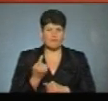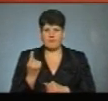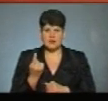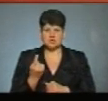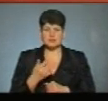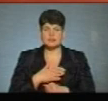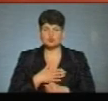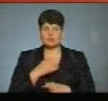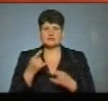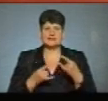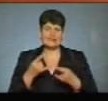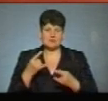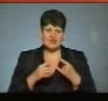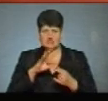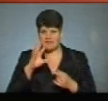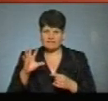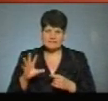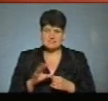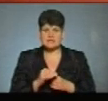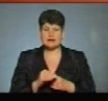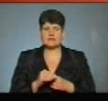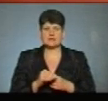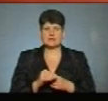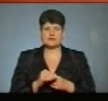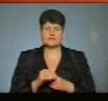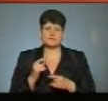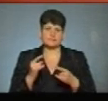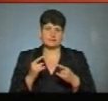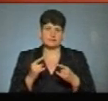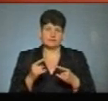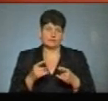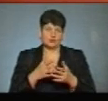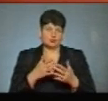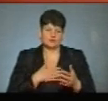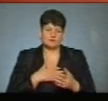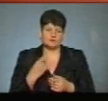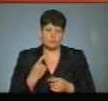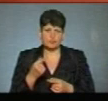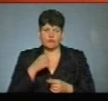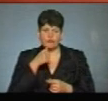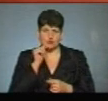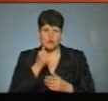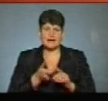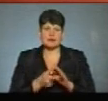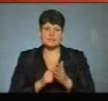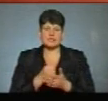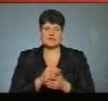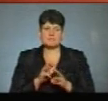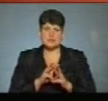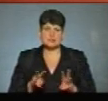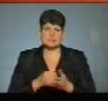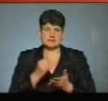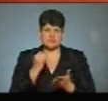завітали вперше на нашому телебаченні і взагалі на телевізійному просторі нашої області. Ну, власне, вчора Кабінет міністрів